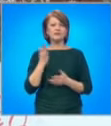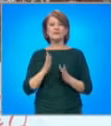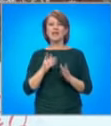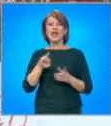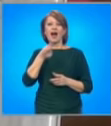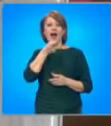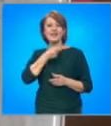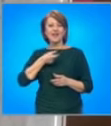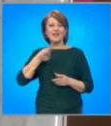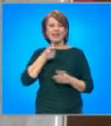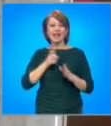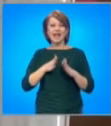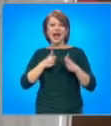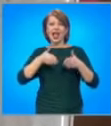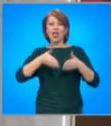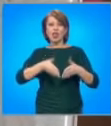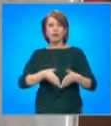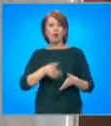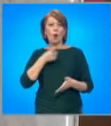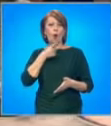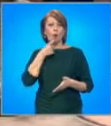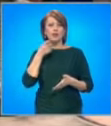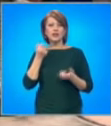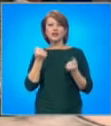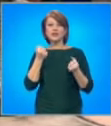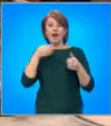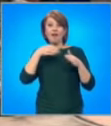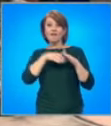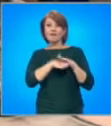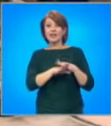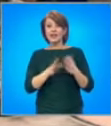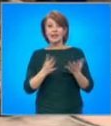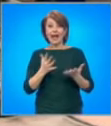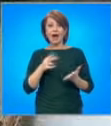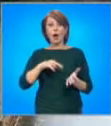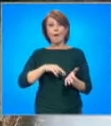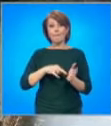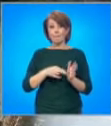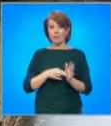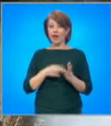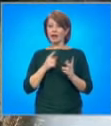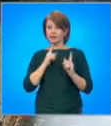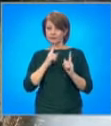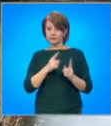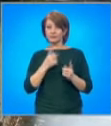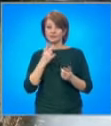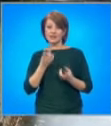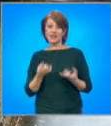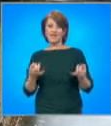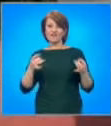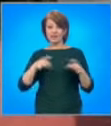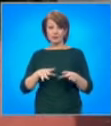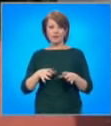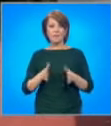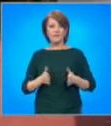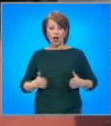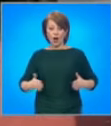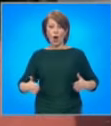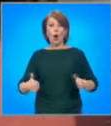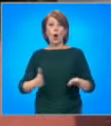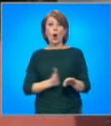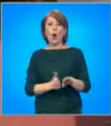Лодките. От години някой се е подслонил там, но планът предвижда мястото да се възстанови. Според новия план на острова в